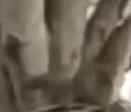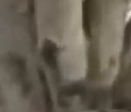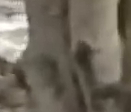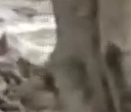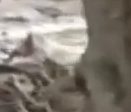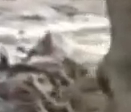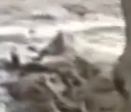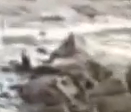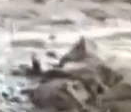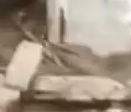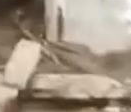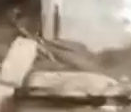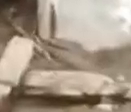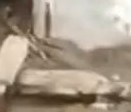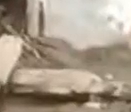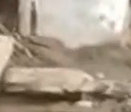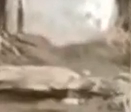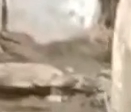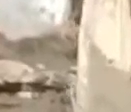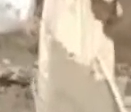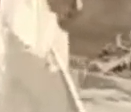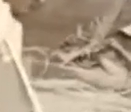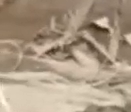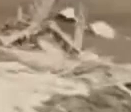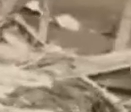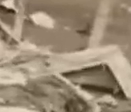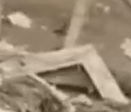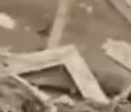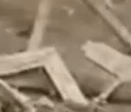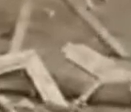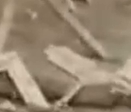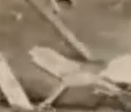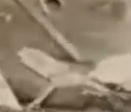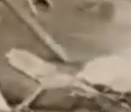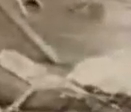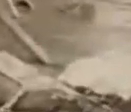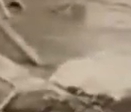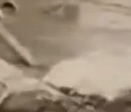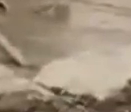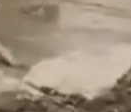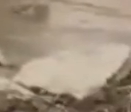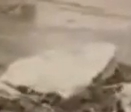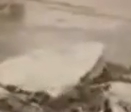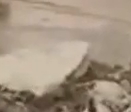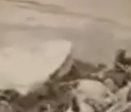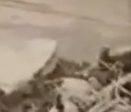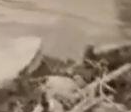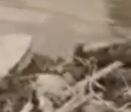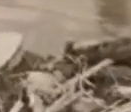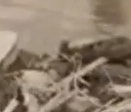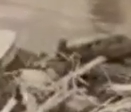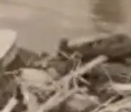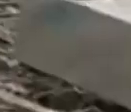warga rusak 11 rumah mengalami kerusakan berat selain Lumpur dan batu banjir bandang hanyutkan batang kayu gelondongan